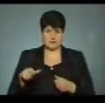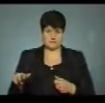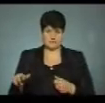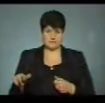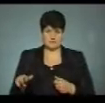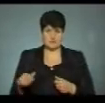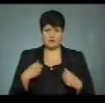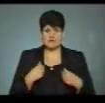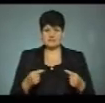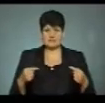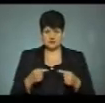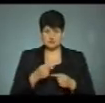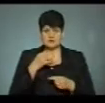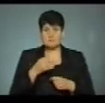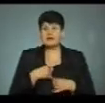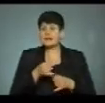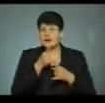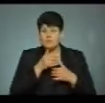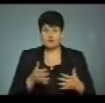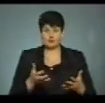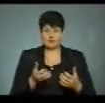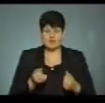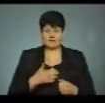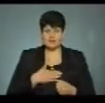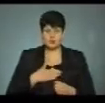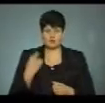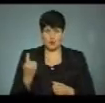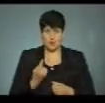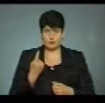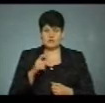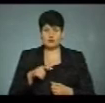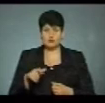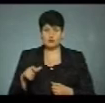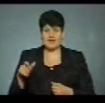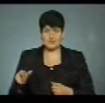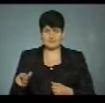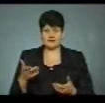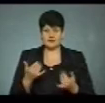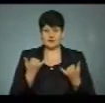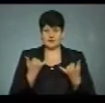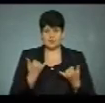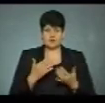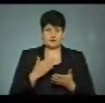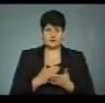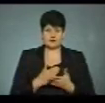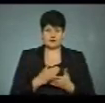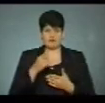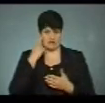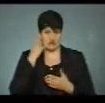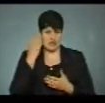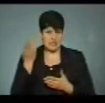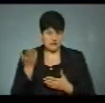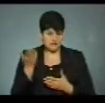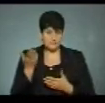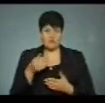нас є чітка позиція про те, що ми не можемо прийняти в нашу область людей, які сьогодні знаходяться в Китаї.